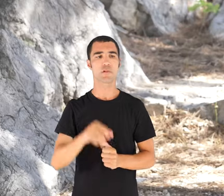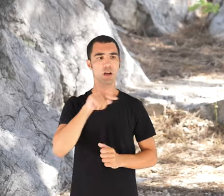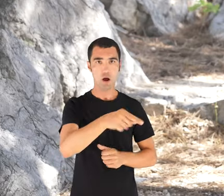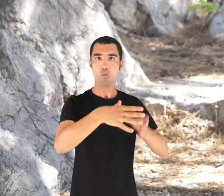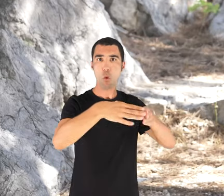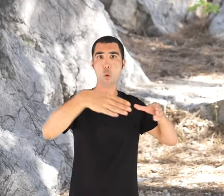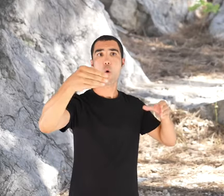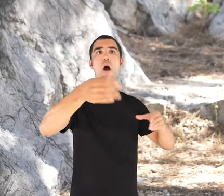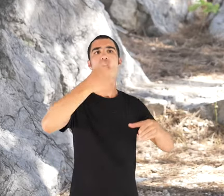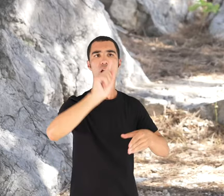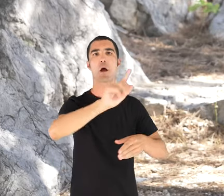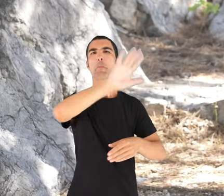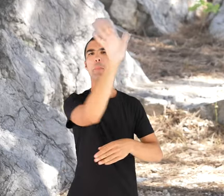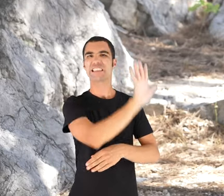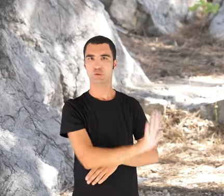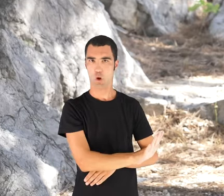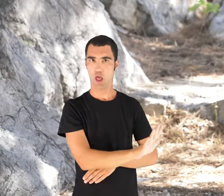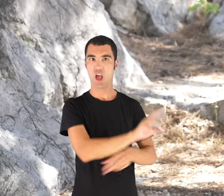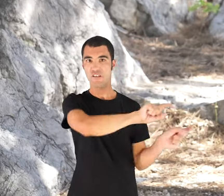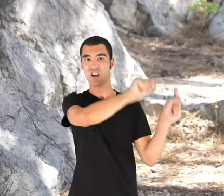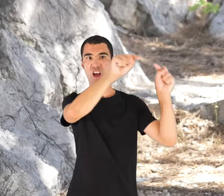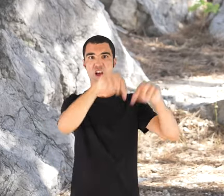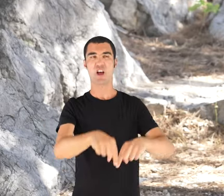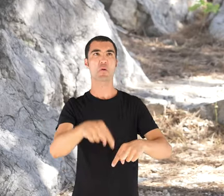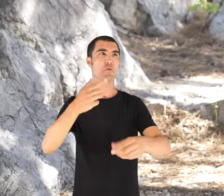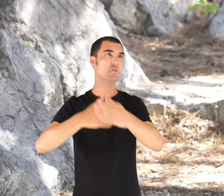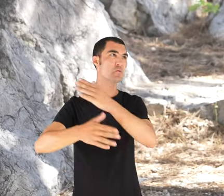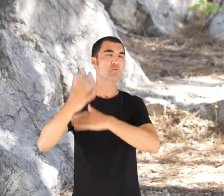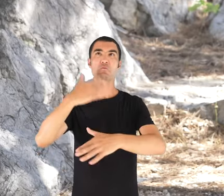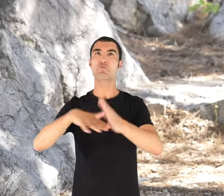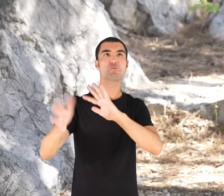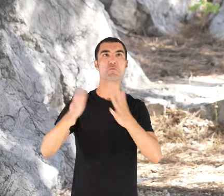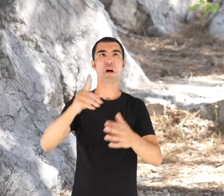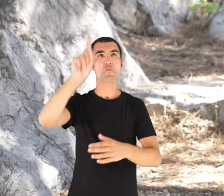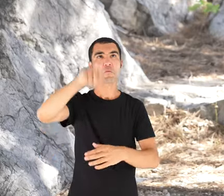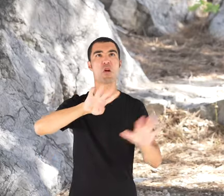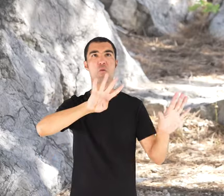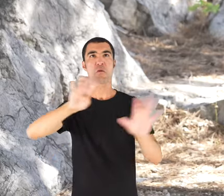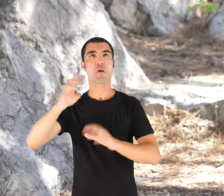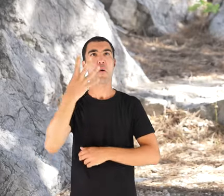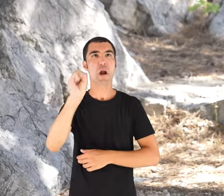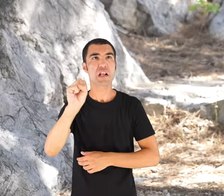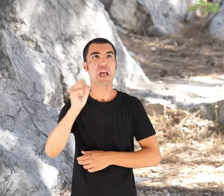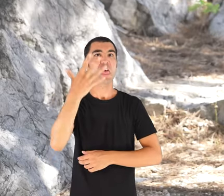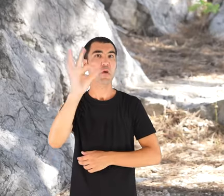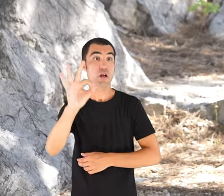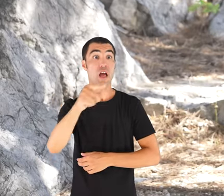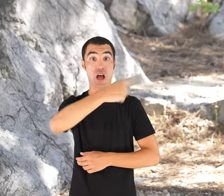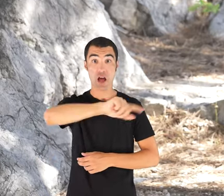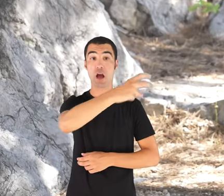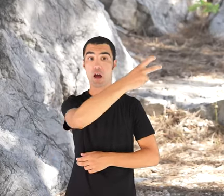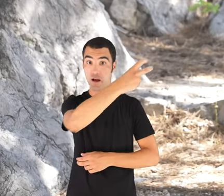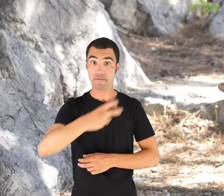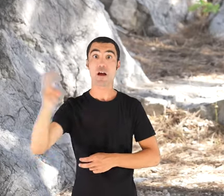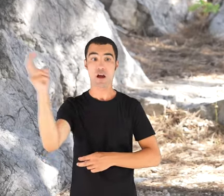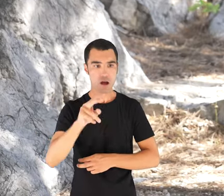i l'altre que és de la península, que va venir durant... no sé si els anys 40, 50, que vengueren les barques